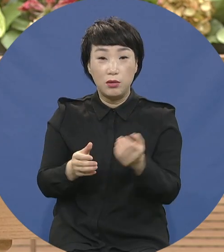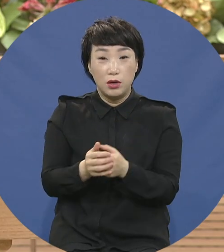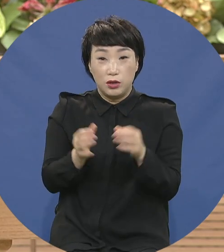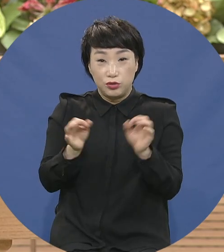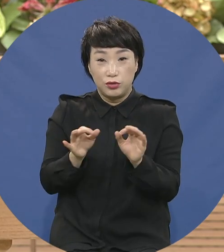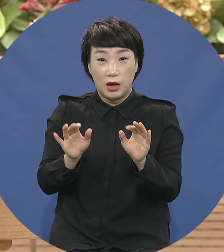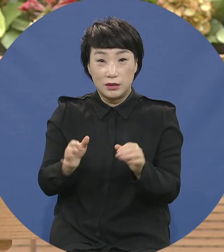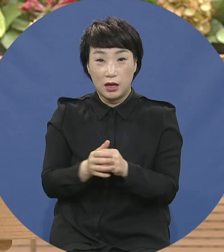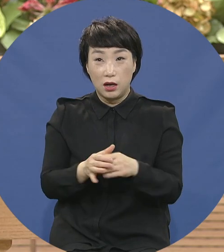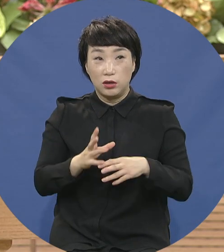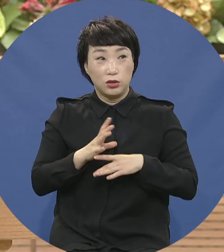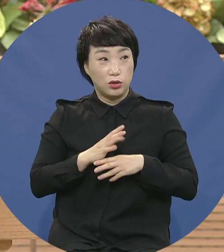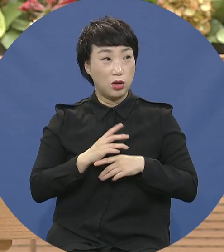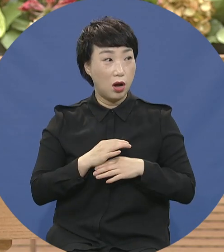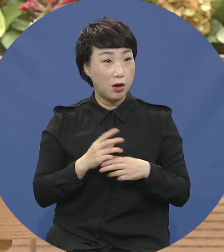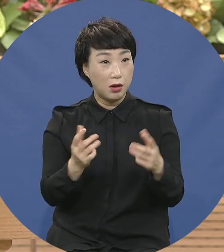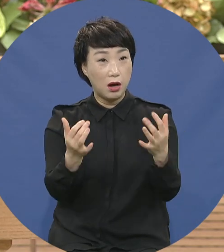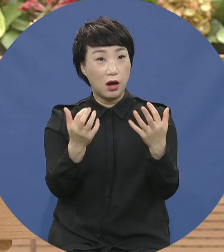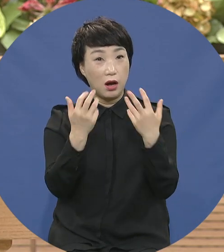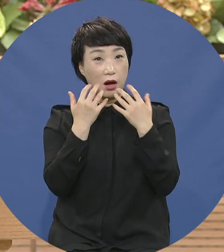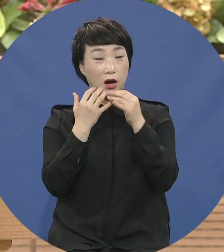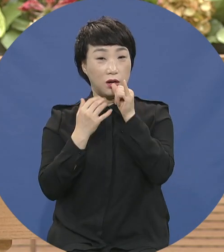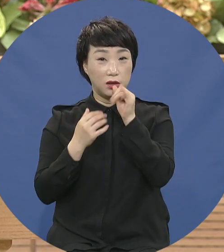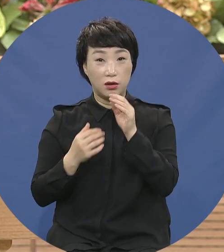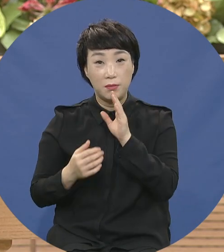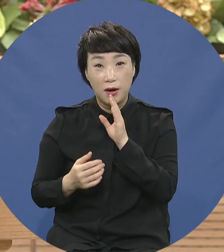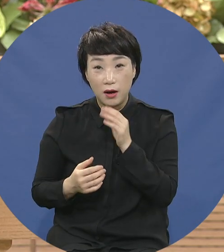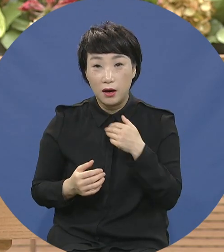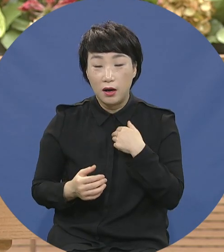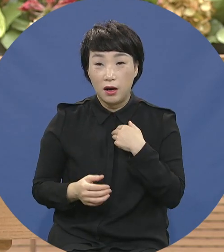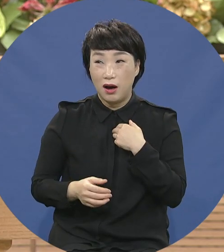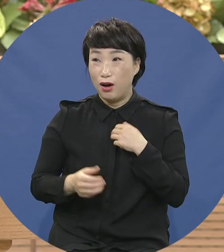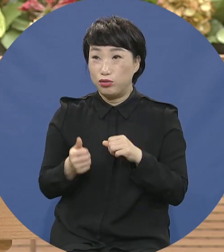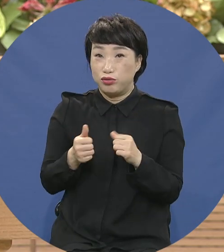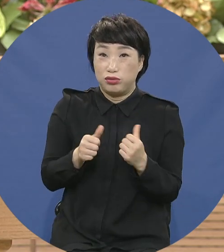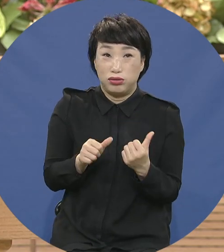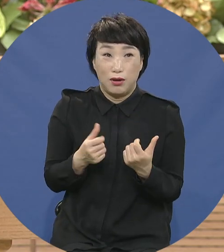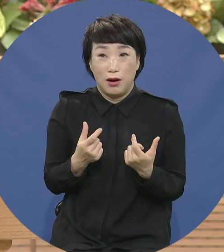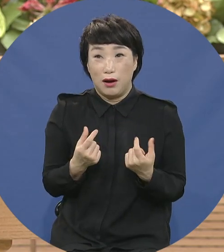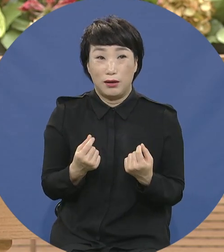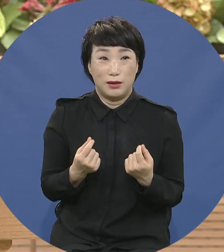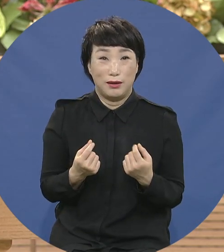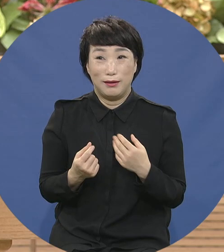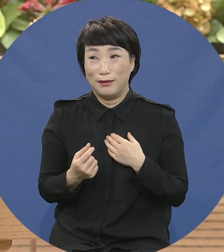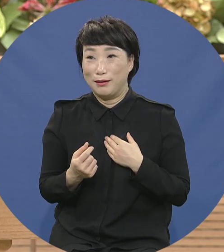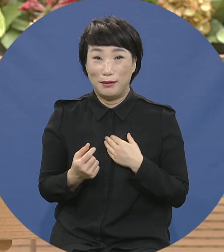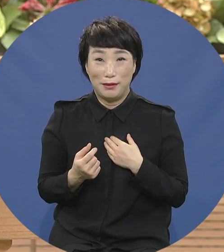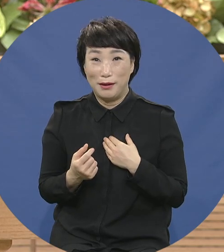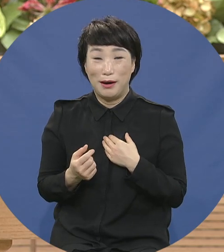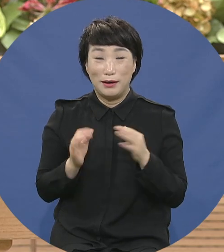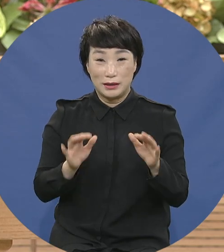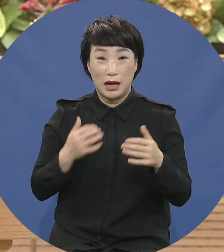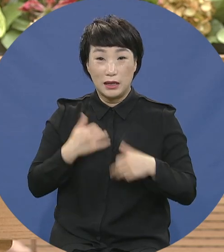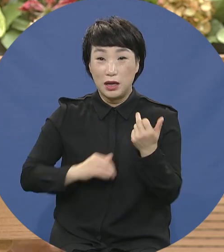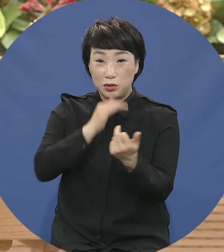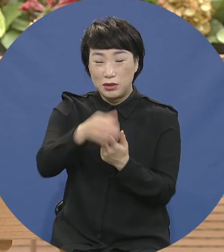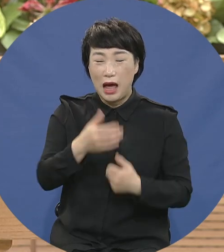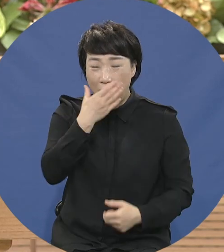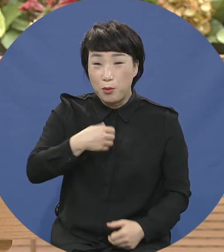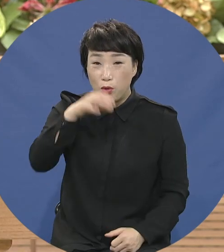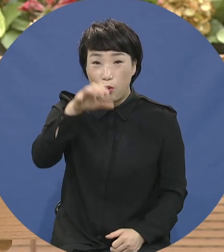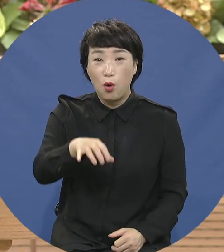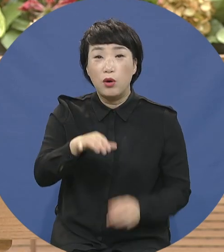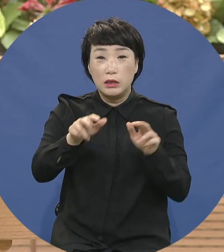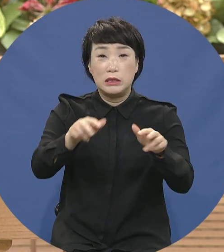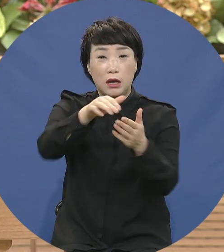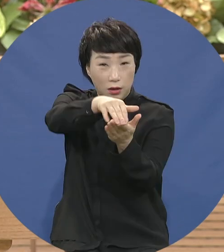순간에 두려움이 생기고 드디어 죽을 것만 같았고, 애들의 행복한 동산에서